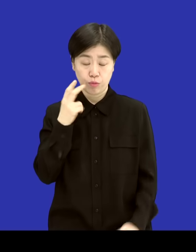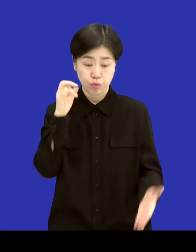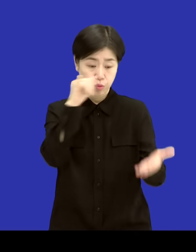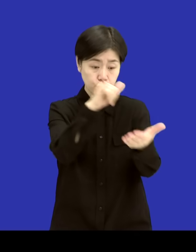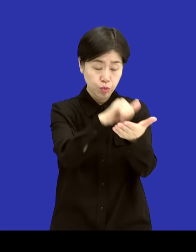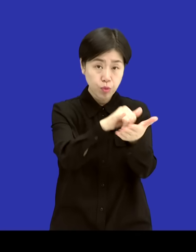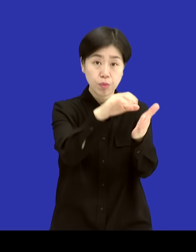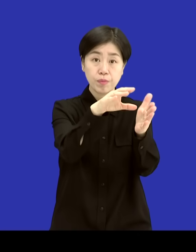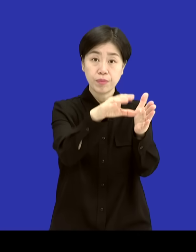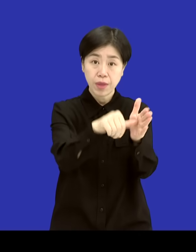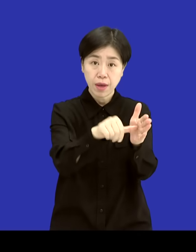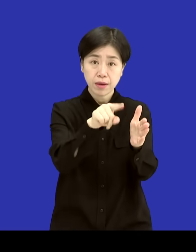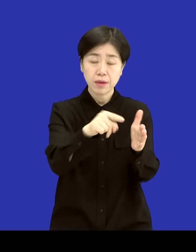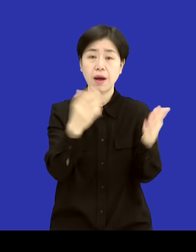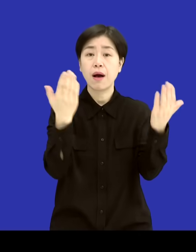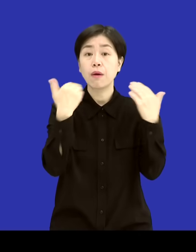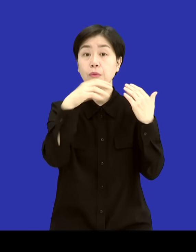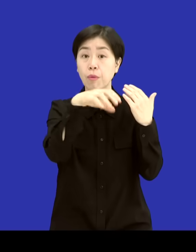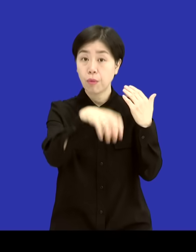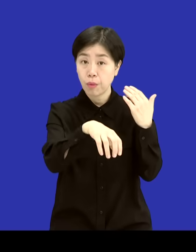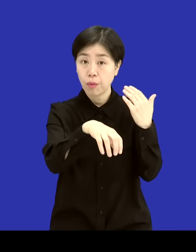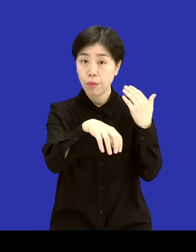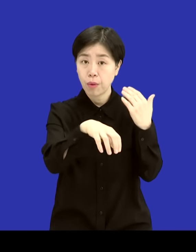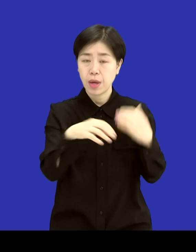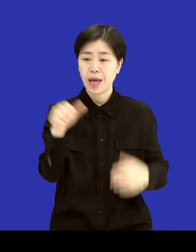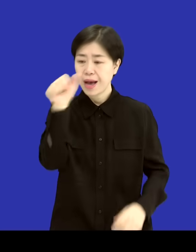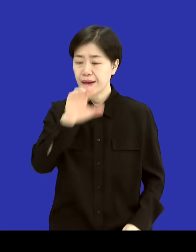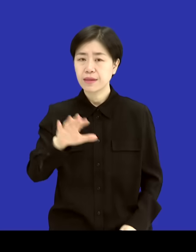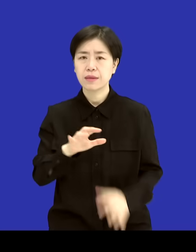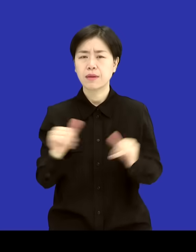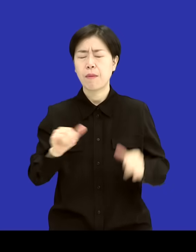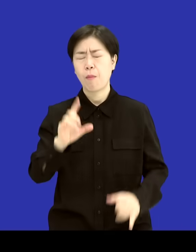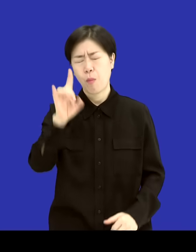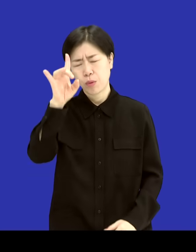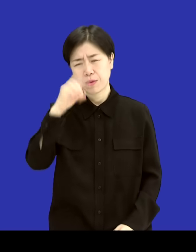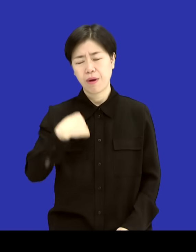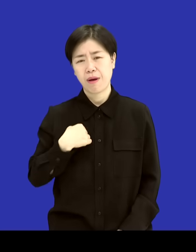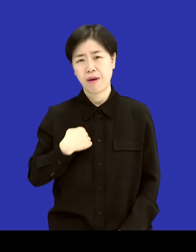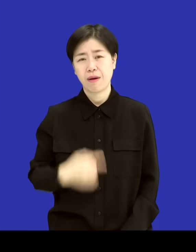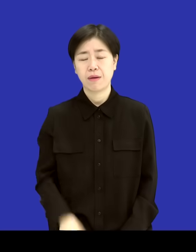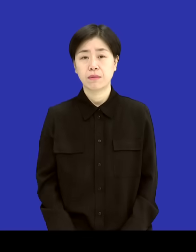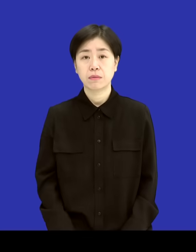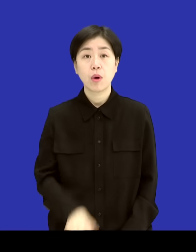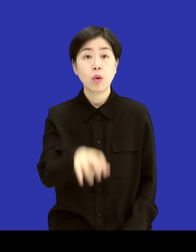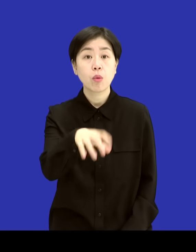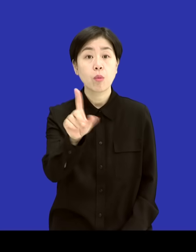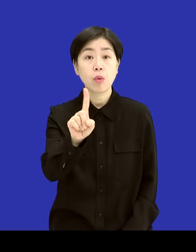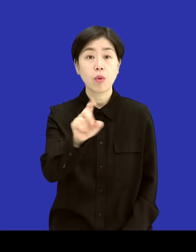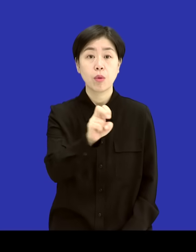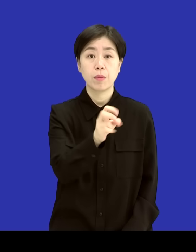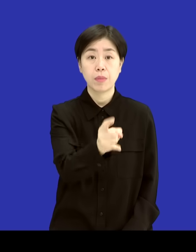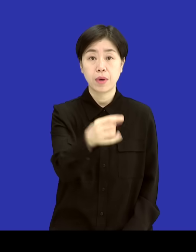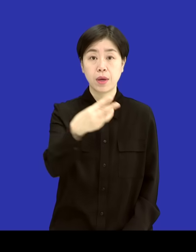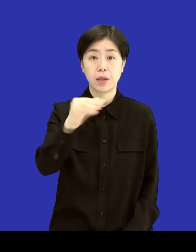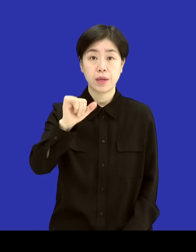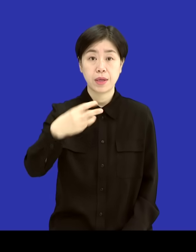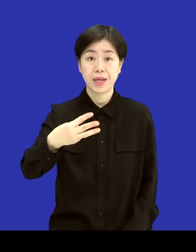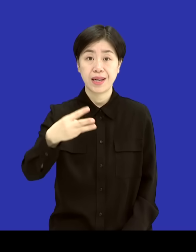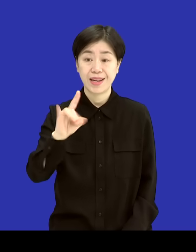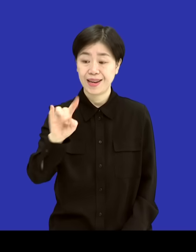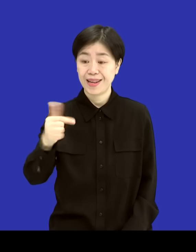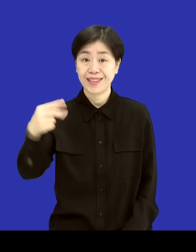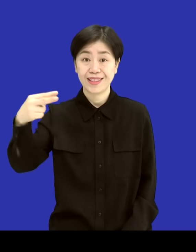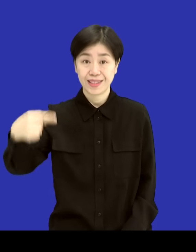미국을 갔을 때 그 학교에서 동양인이 저 혼자였었어요. 동네가 어딘데요? 네, 동네가 메릴랜드. 워싱턴